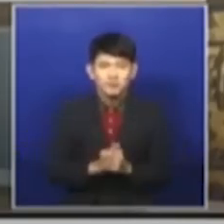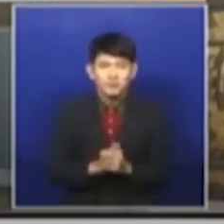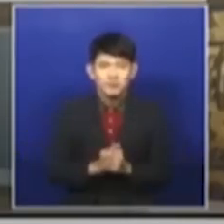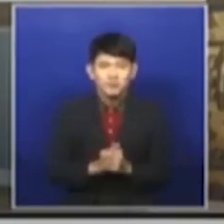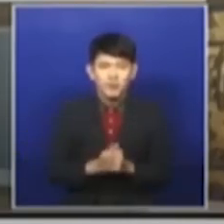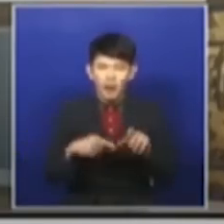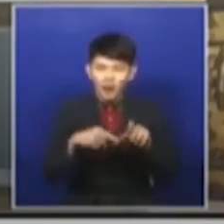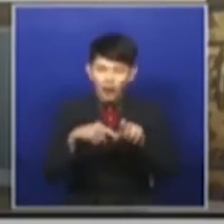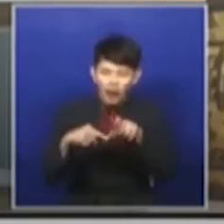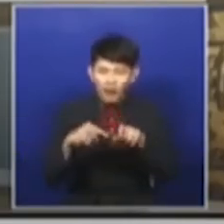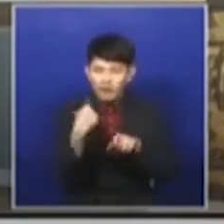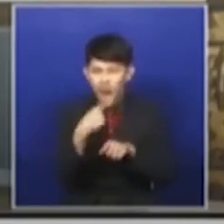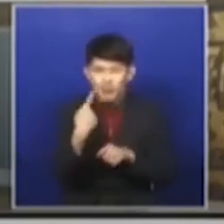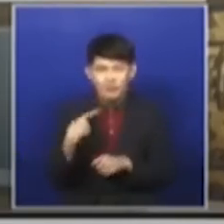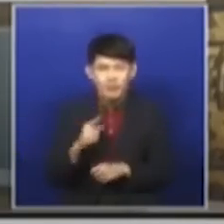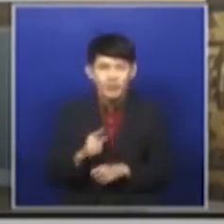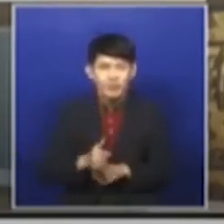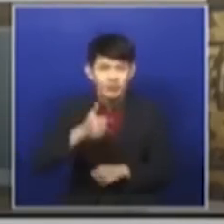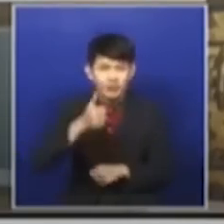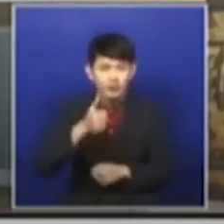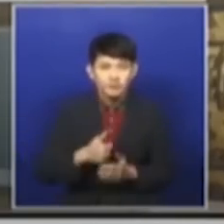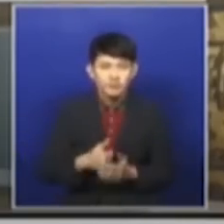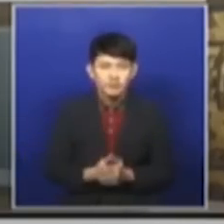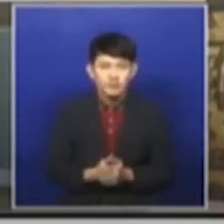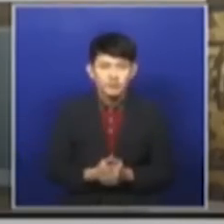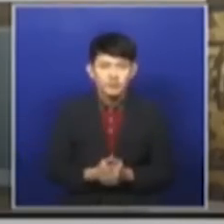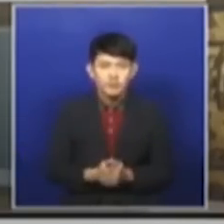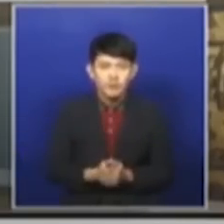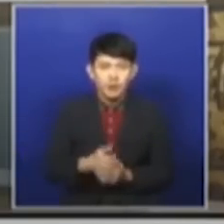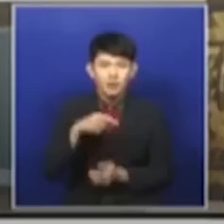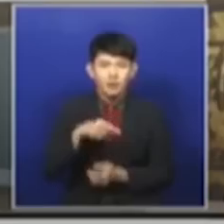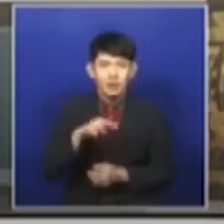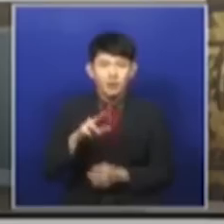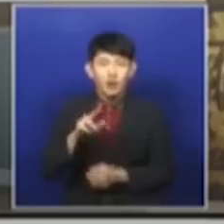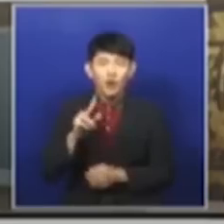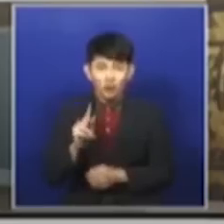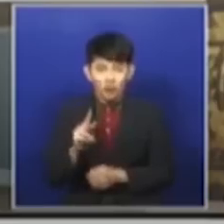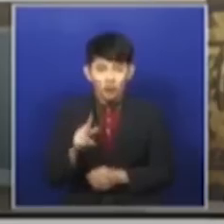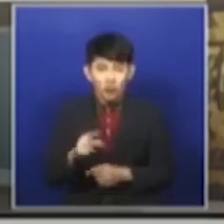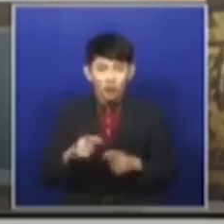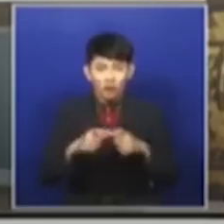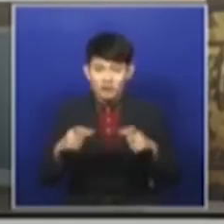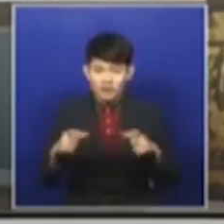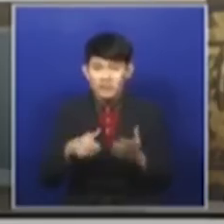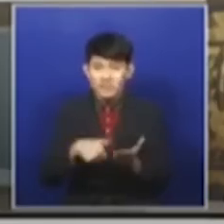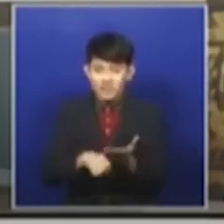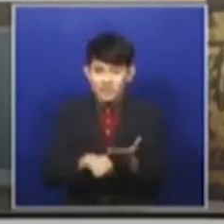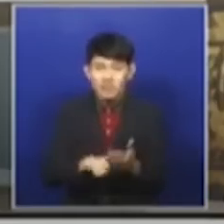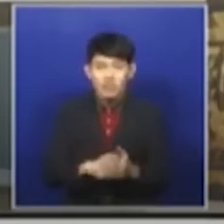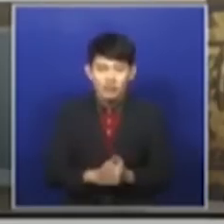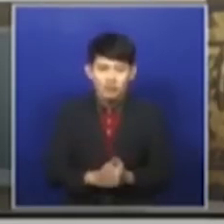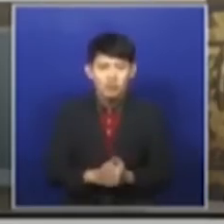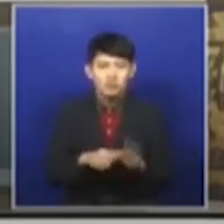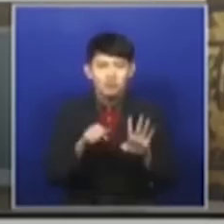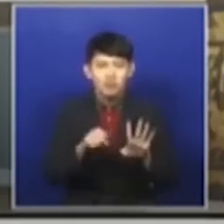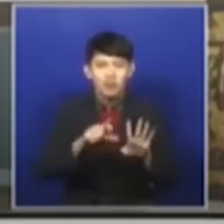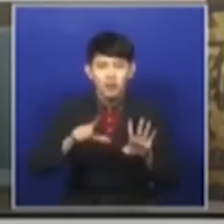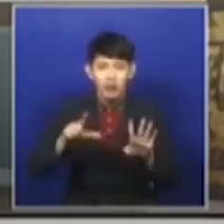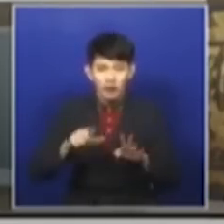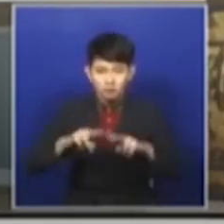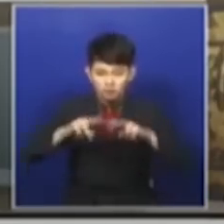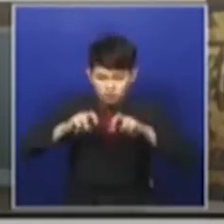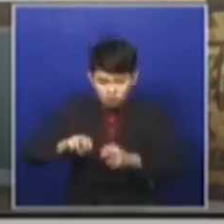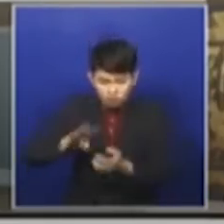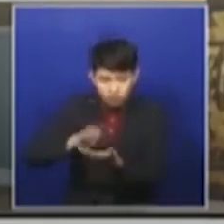จำนวนผู้ได้รับประโยชน์จากมาตรการพ.ร.ก.อุ้มตราสารหนี้วงเงิน 400,000 ล้านบาทฉบับนี้ผมไปค้น